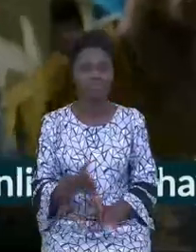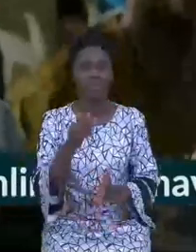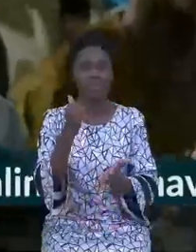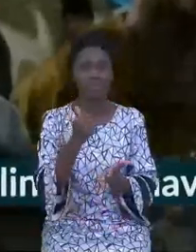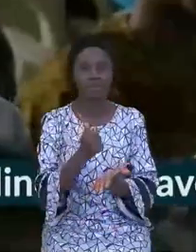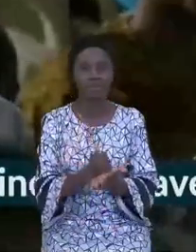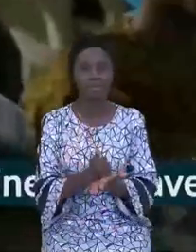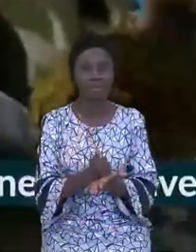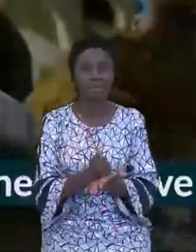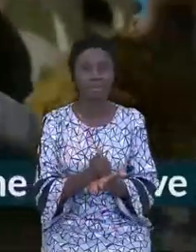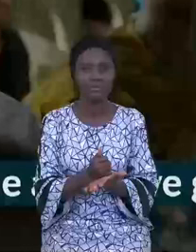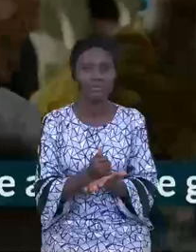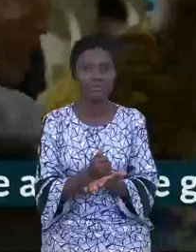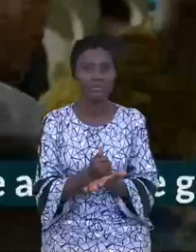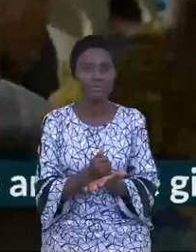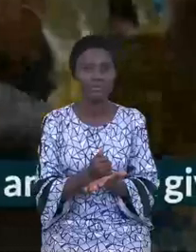Amen.